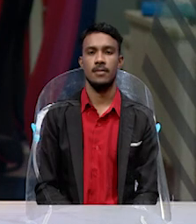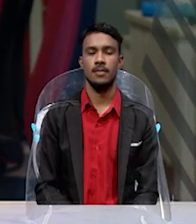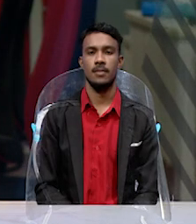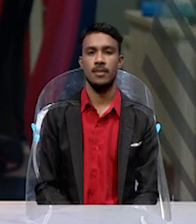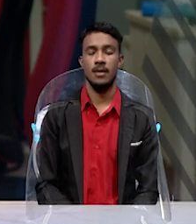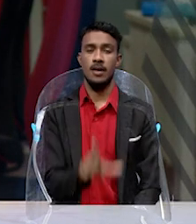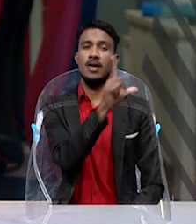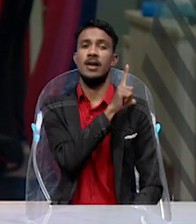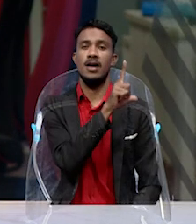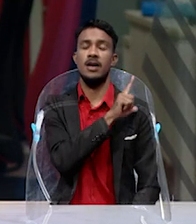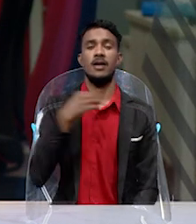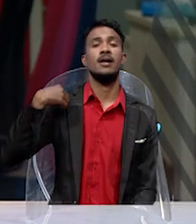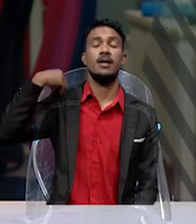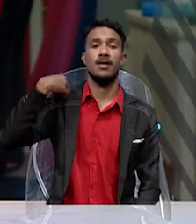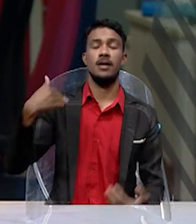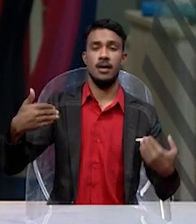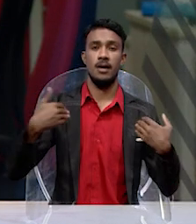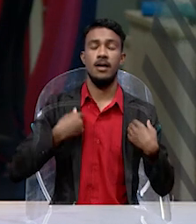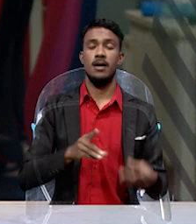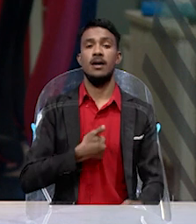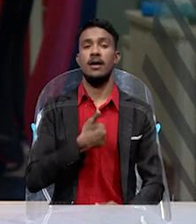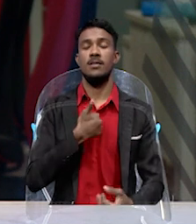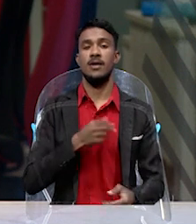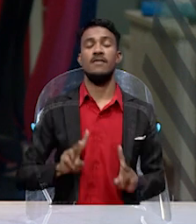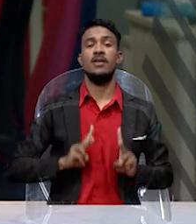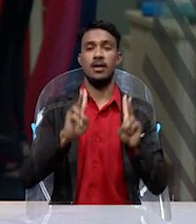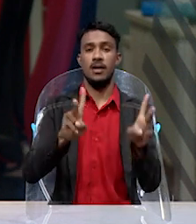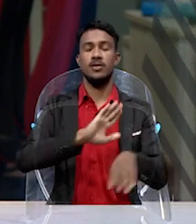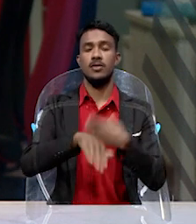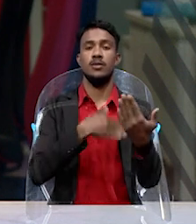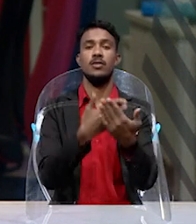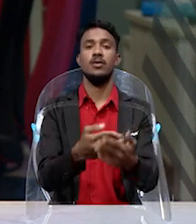Leres de kandidata ang hodi veteranus resistensia tomak nyenarak.